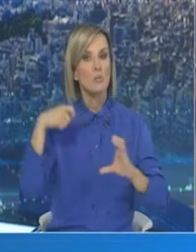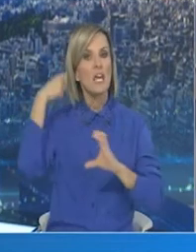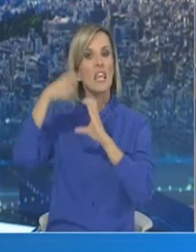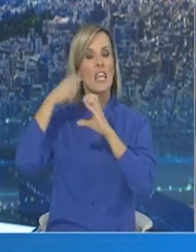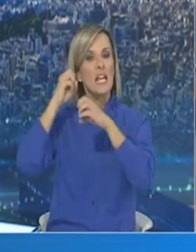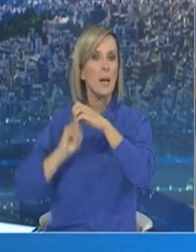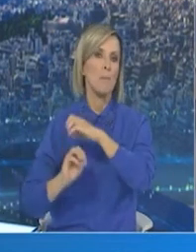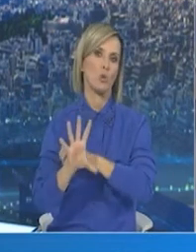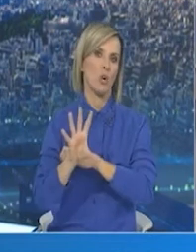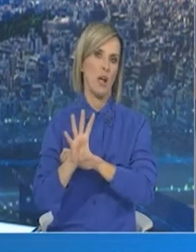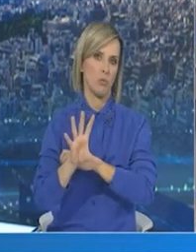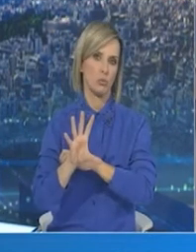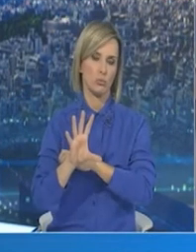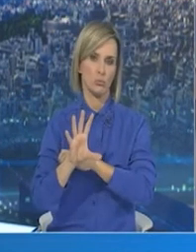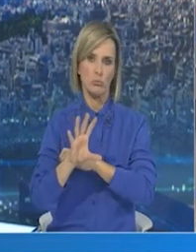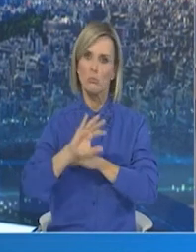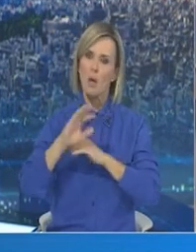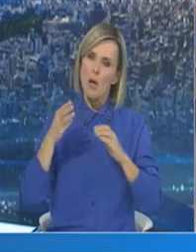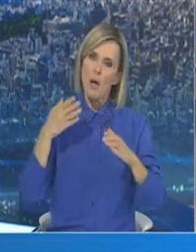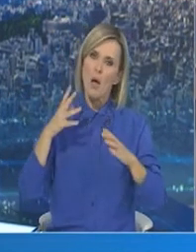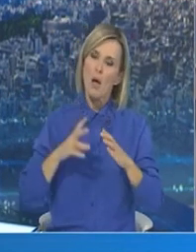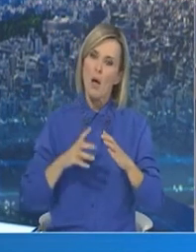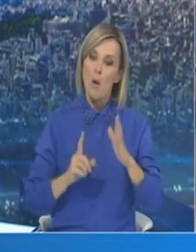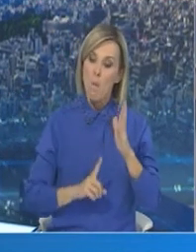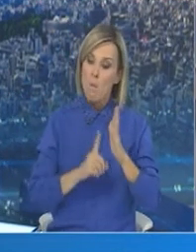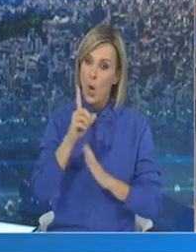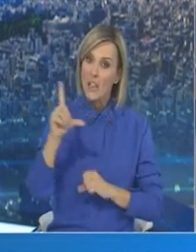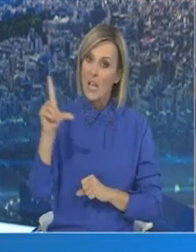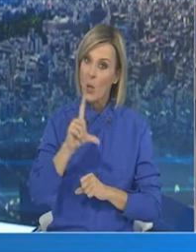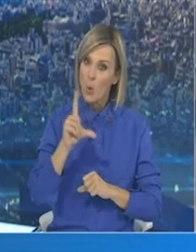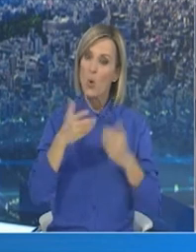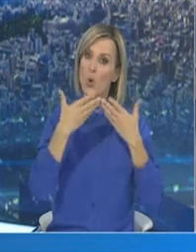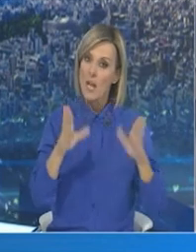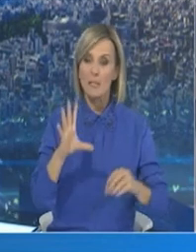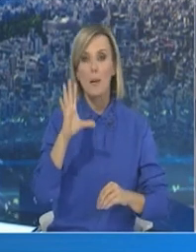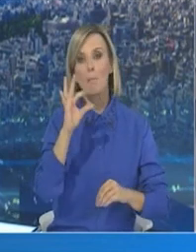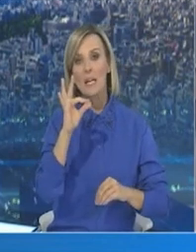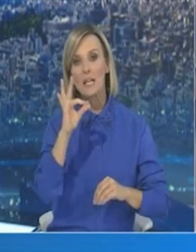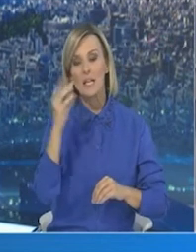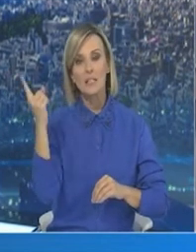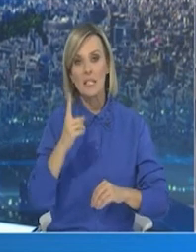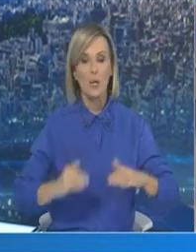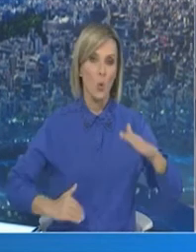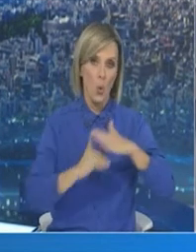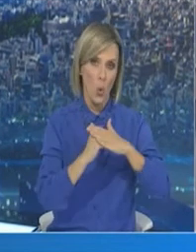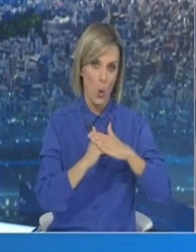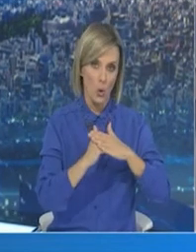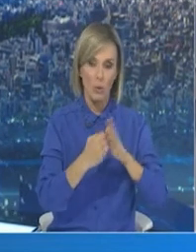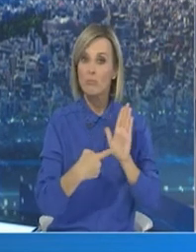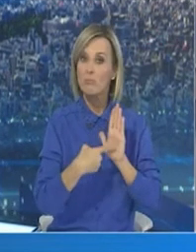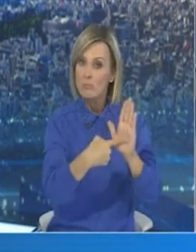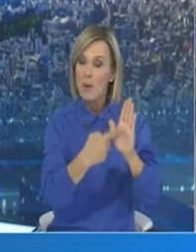αιθουσών, κινηματογράφων 12 μήνες λειτουργίας, από 1η Ιουλίου, με το 50% της δυναμικότητάς τους, με επίδειξη